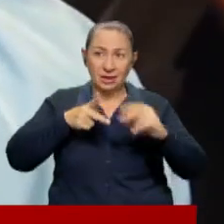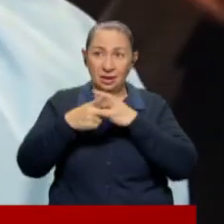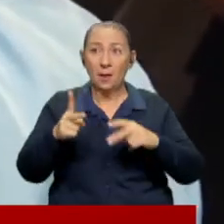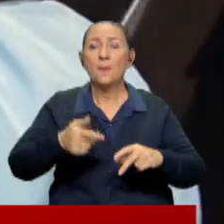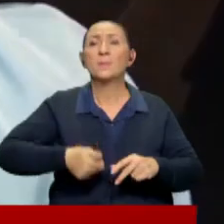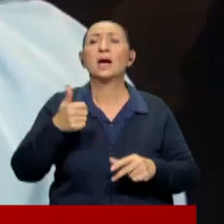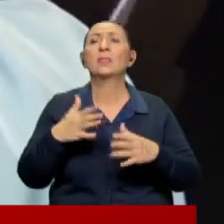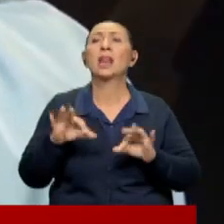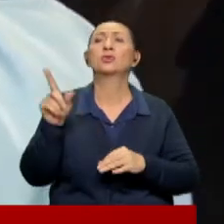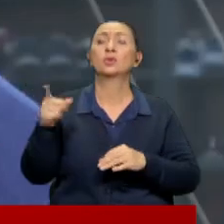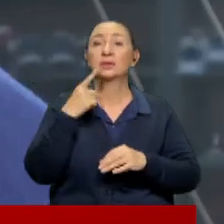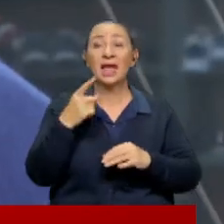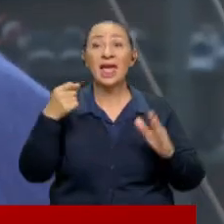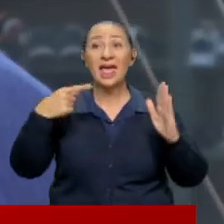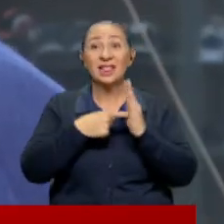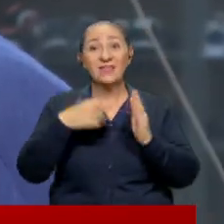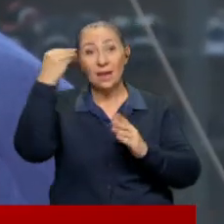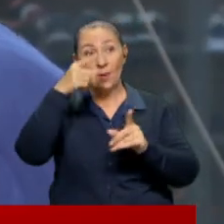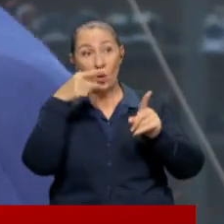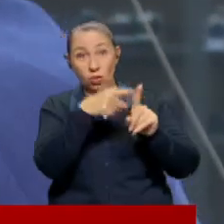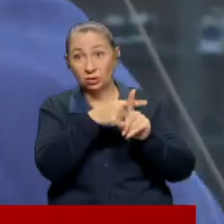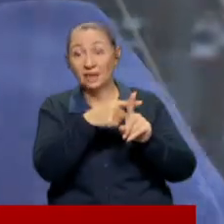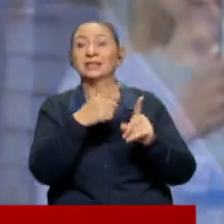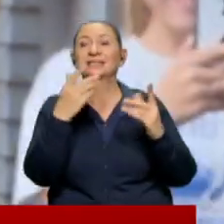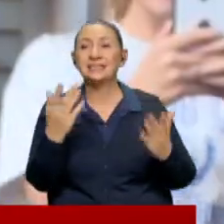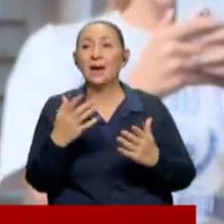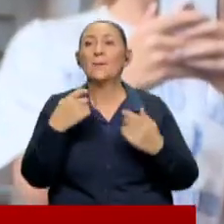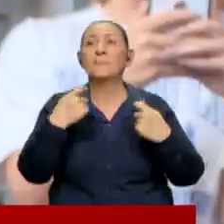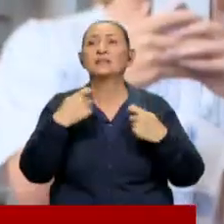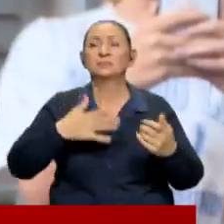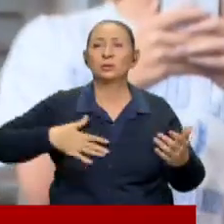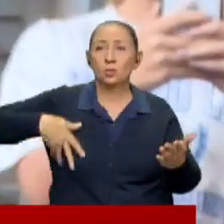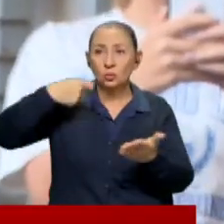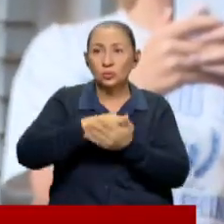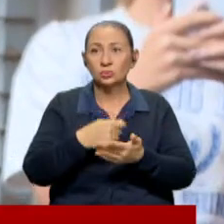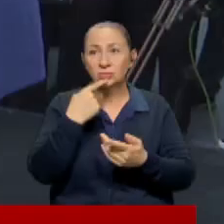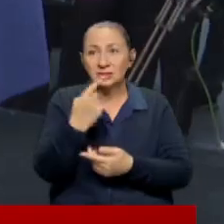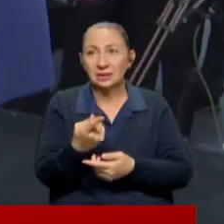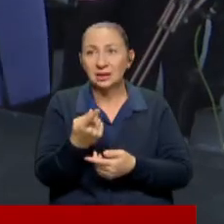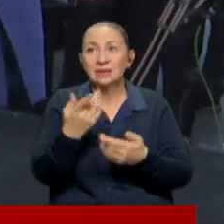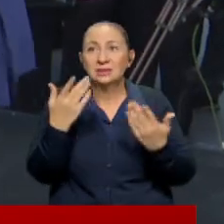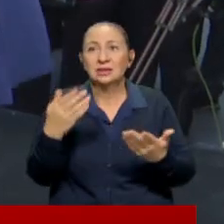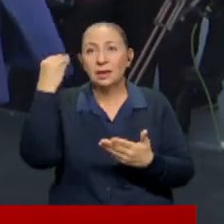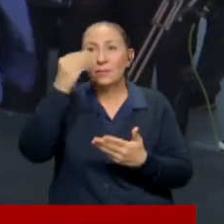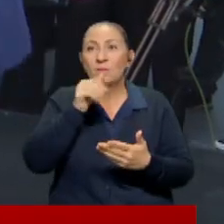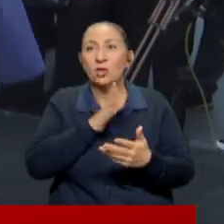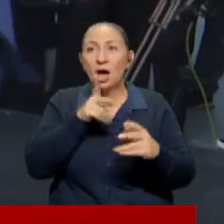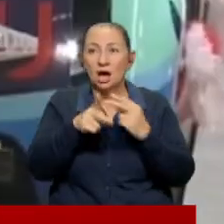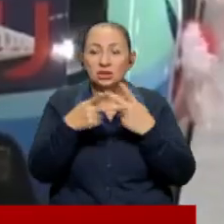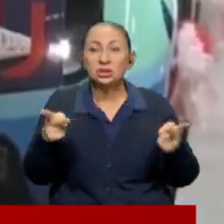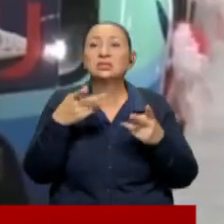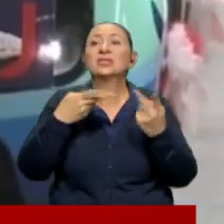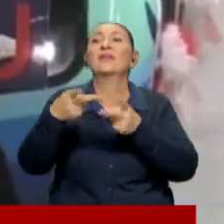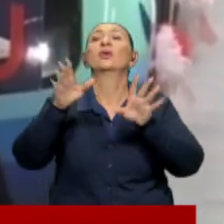bakanlığım hallediyor dedi. Hedefini aldı Ekrem İmamoğlu'ndansa maliyeti biz karşılıyoruz çıkışı geldi. Zaten İmamoğlu'nun açılışına